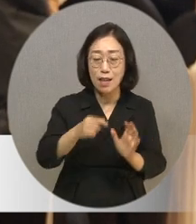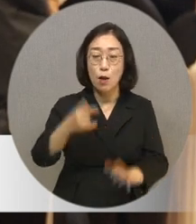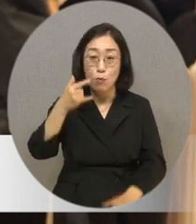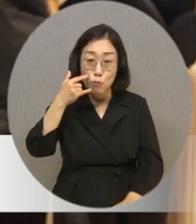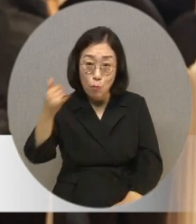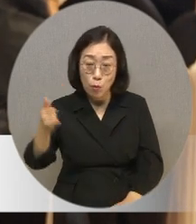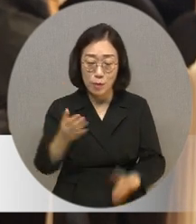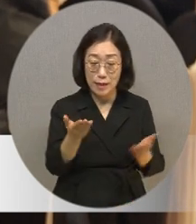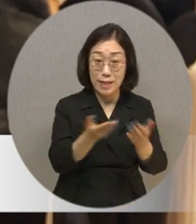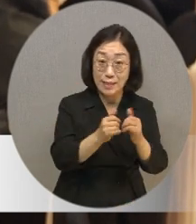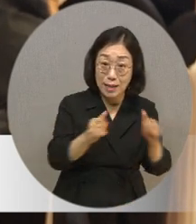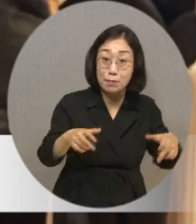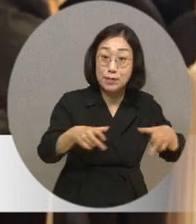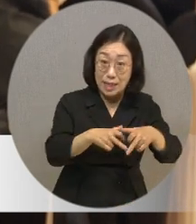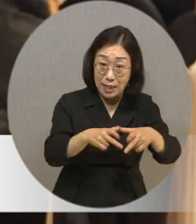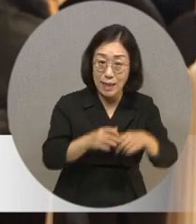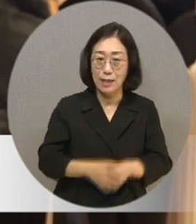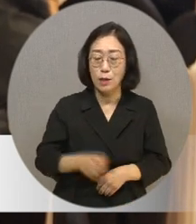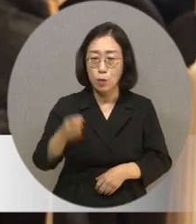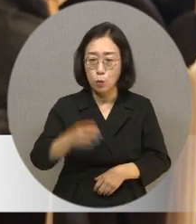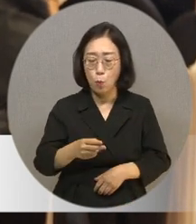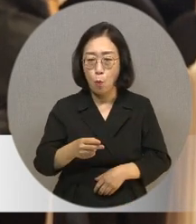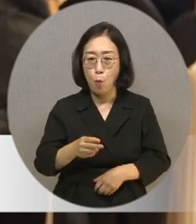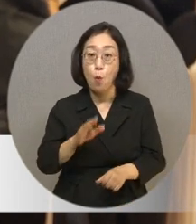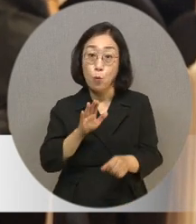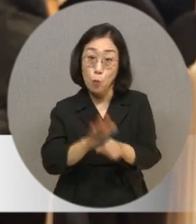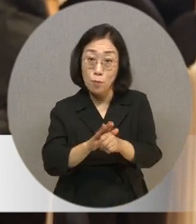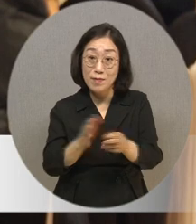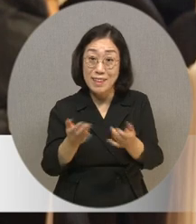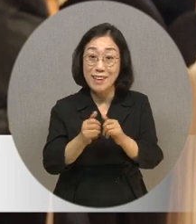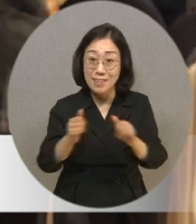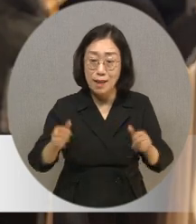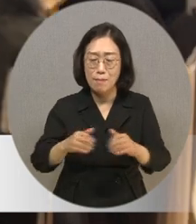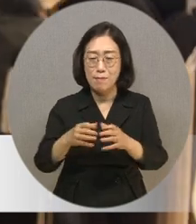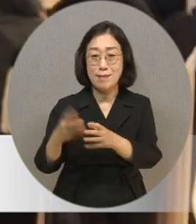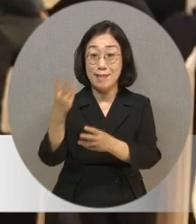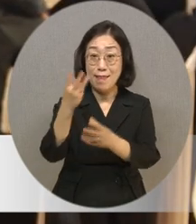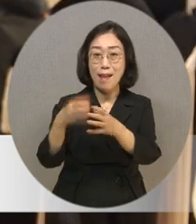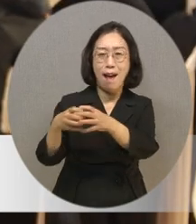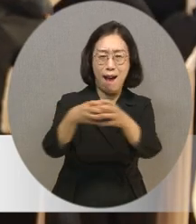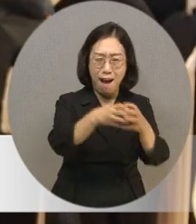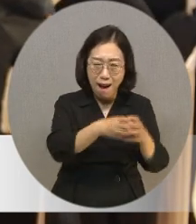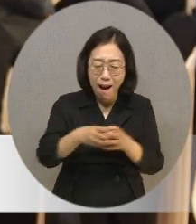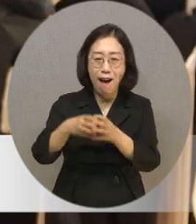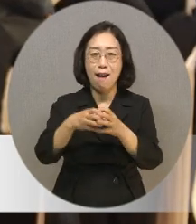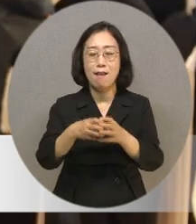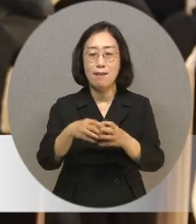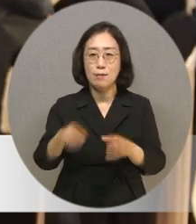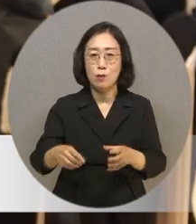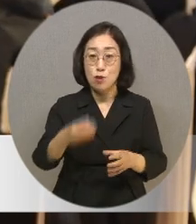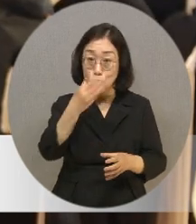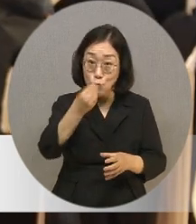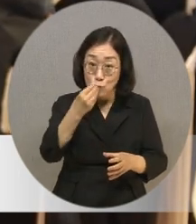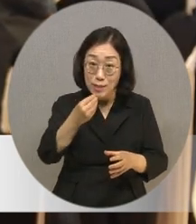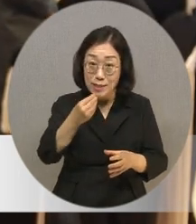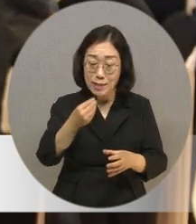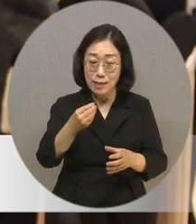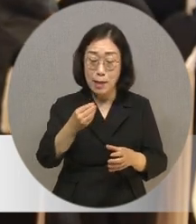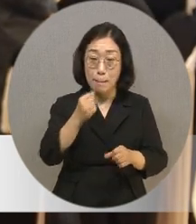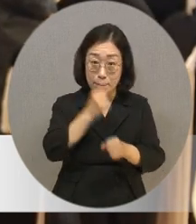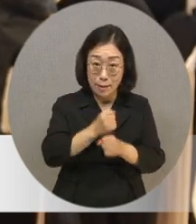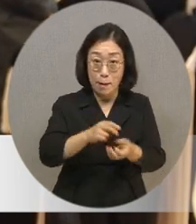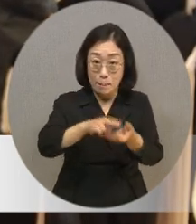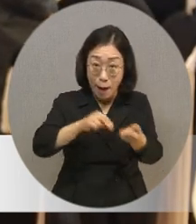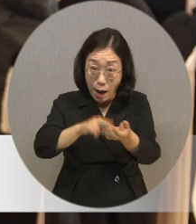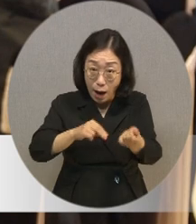부모님과 근로장애인 그리고 종사자가 한 마음으로 똘똘 뭉쳐 오롯이 화장지 판매 수익금으로